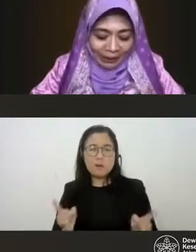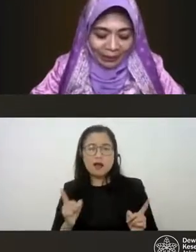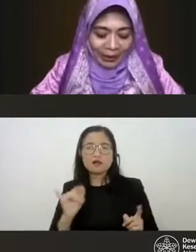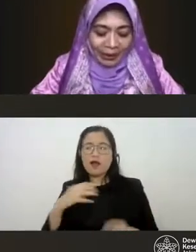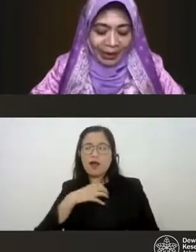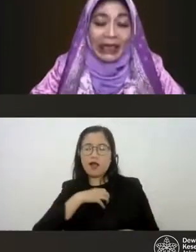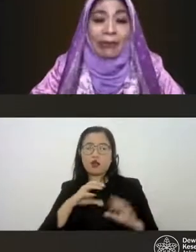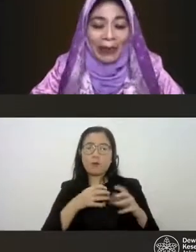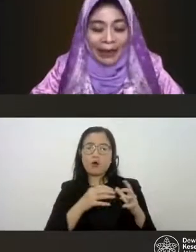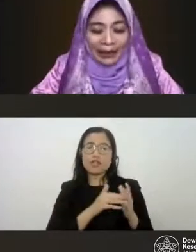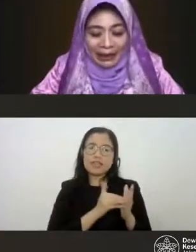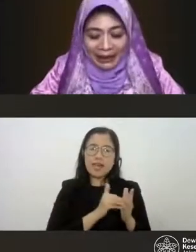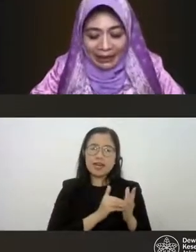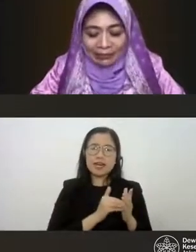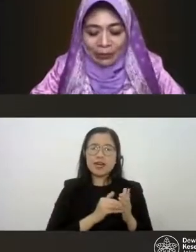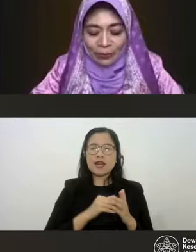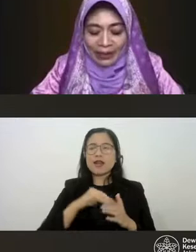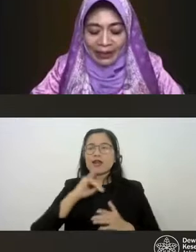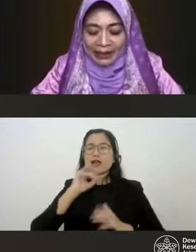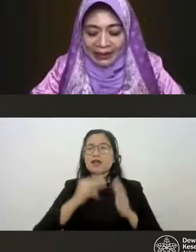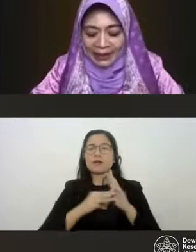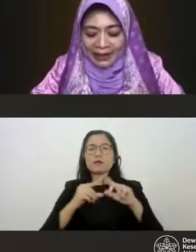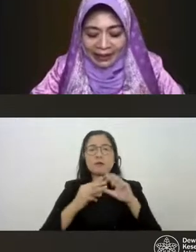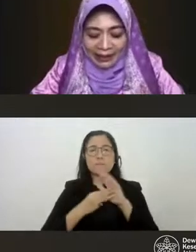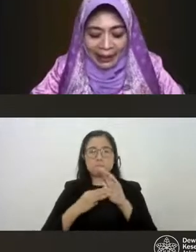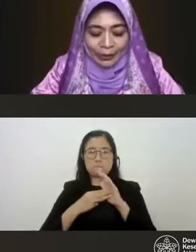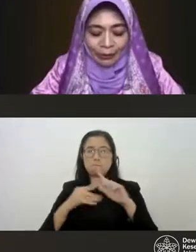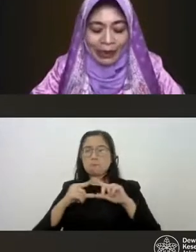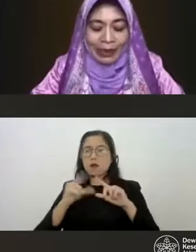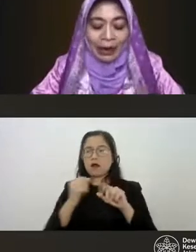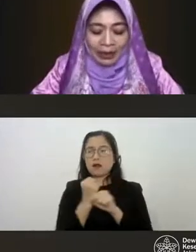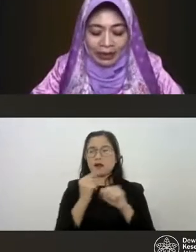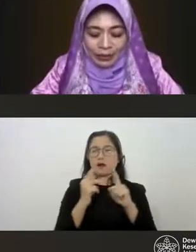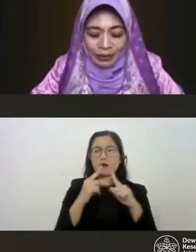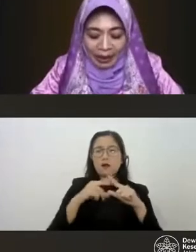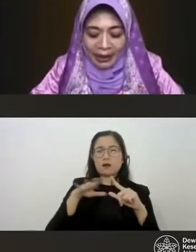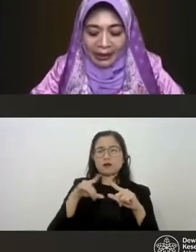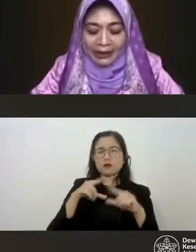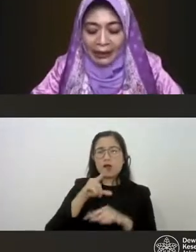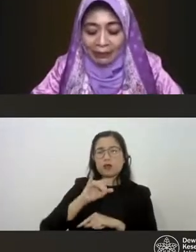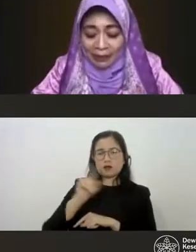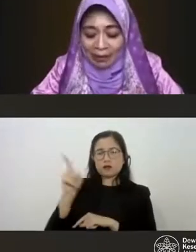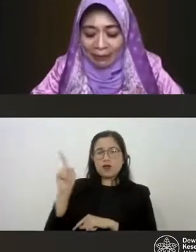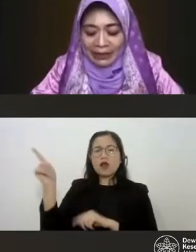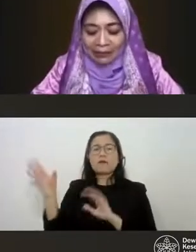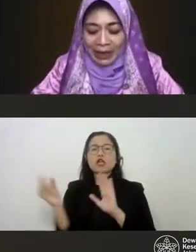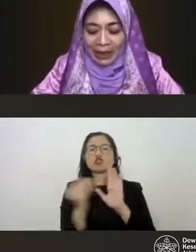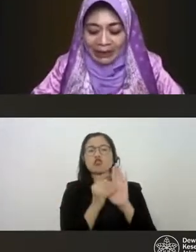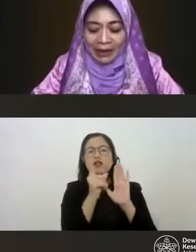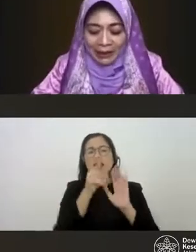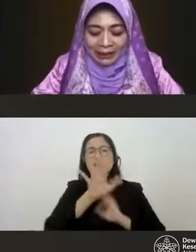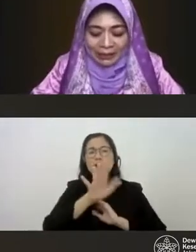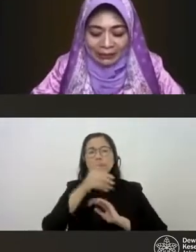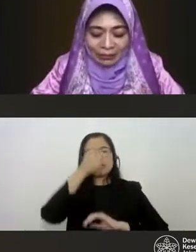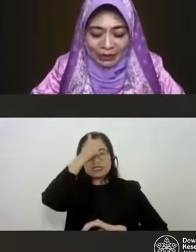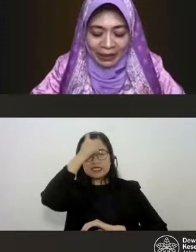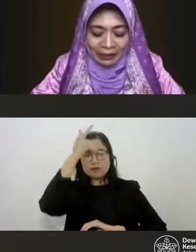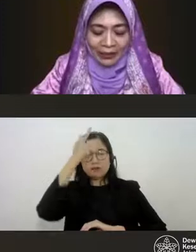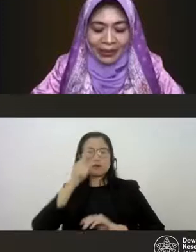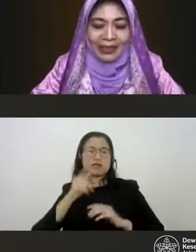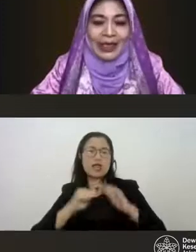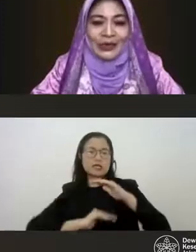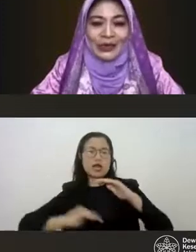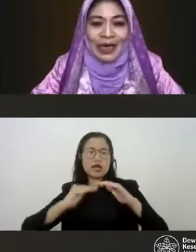rentan. Imam Al-Ghazali merumuskan nilai-nilai yang terkandung pada maqasidus syariah ke dalam 5 prinsip dasar hak asasi